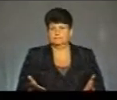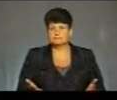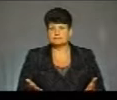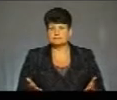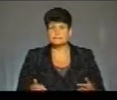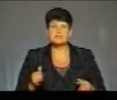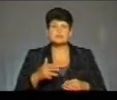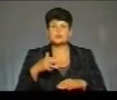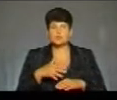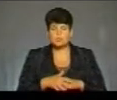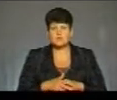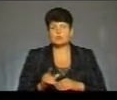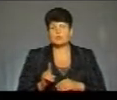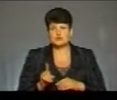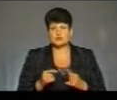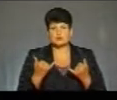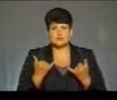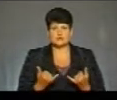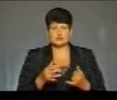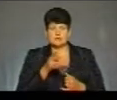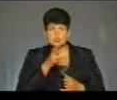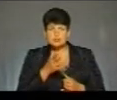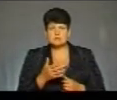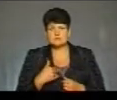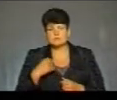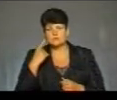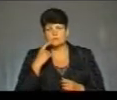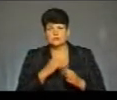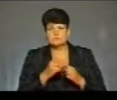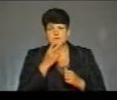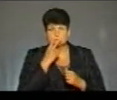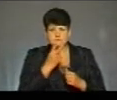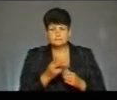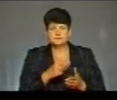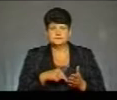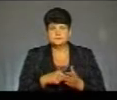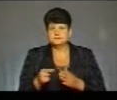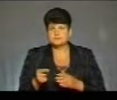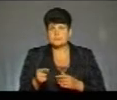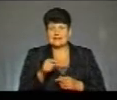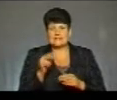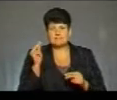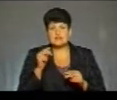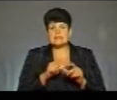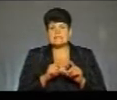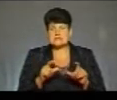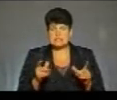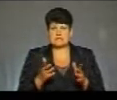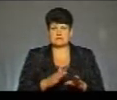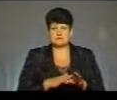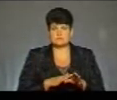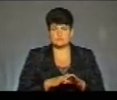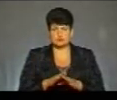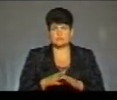І зрозуміло, що і на сьогоднішній час, я думаю, кожен з вас бачив у місті Тернополі ті навчальні заклади, які